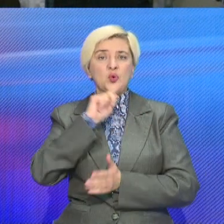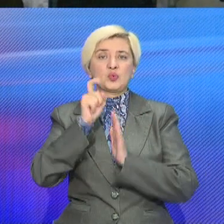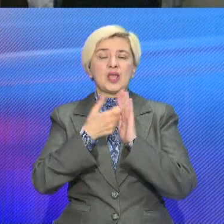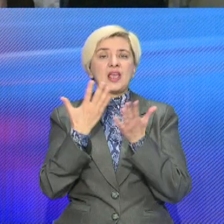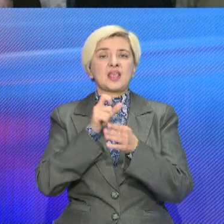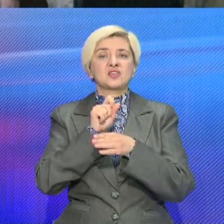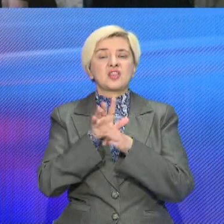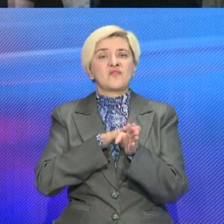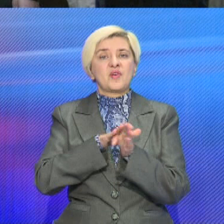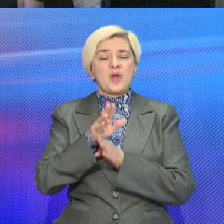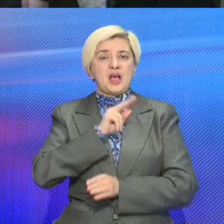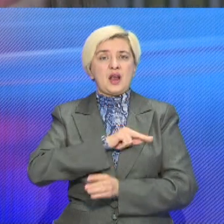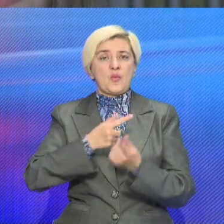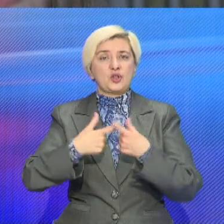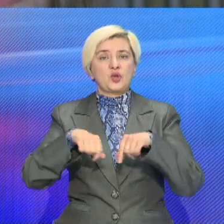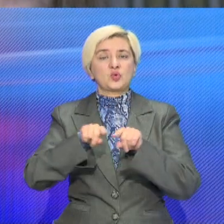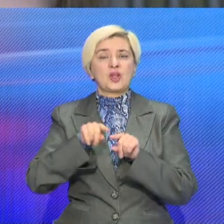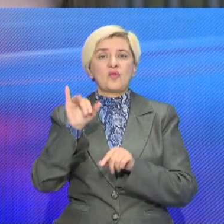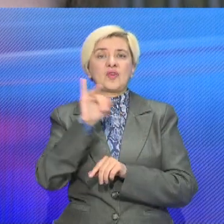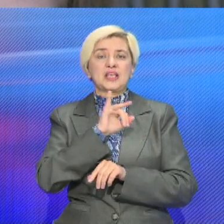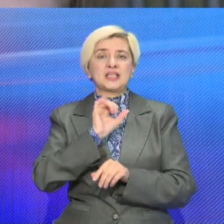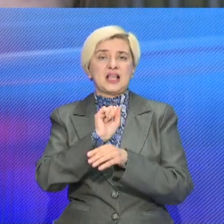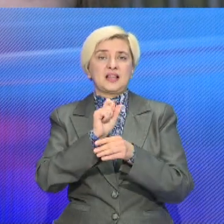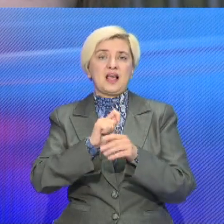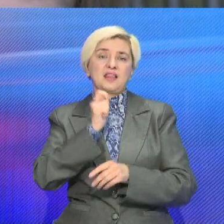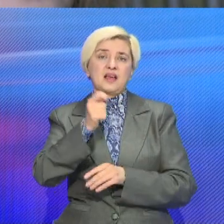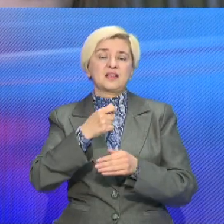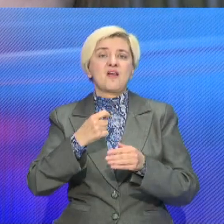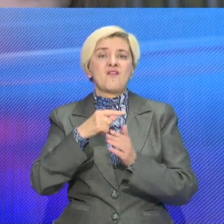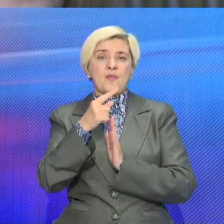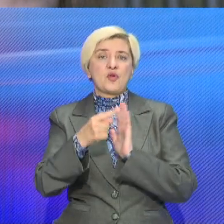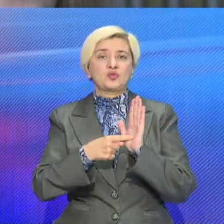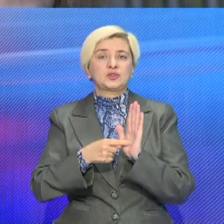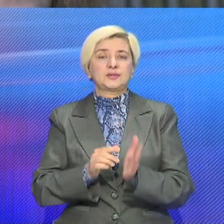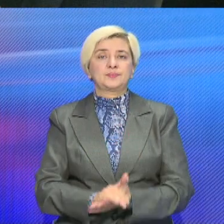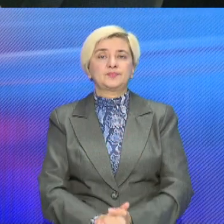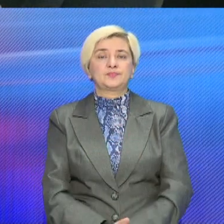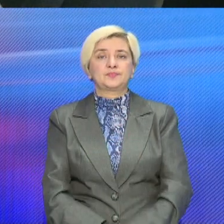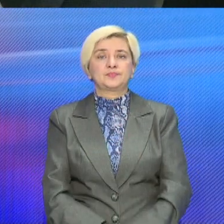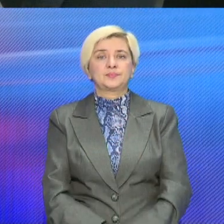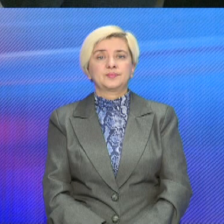задачы выконваюць работнікі установы, задаць ім любыя хвалюючыя пытанні.